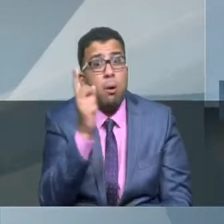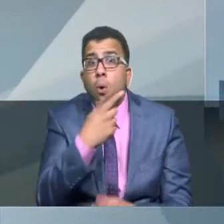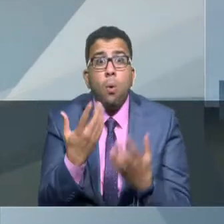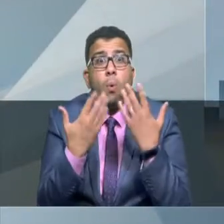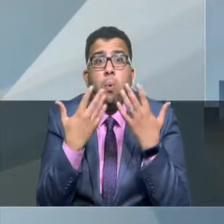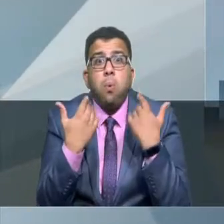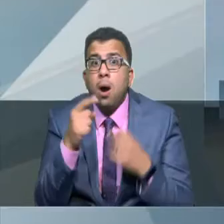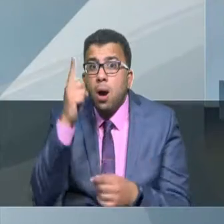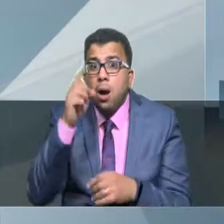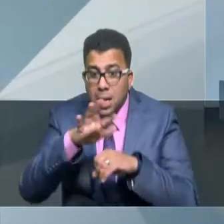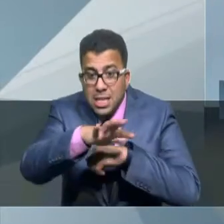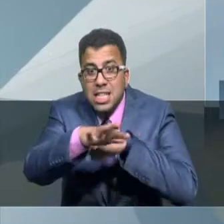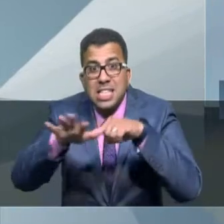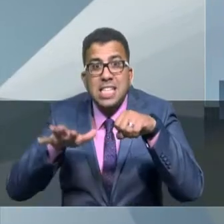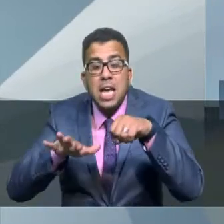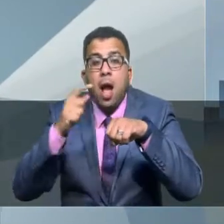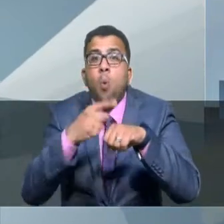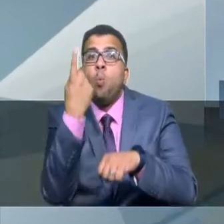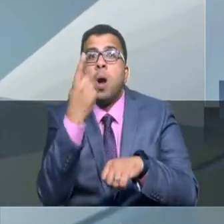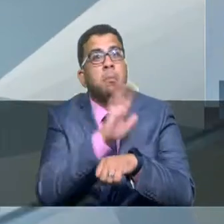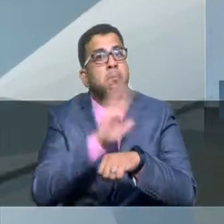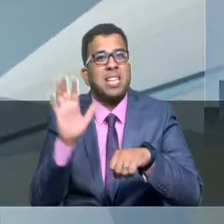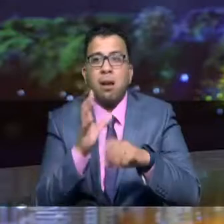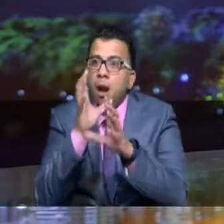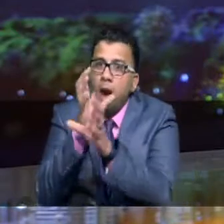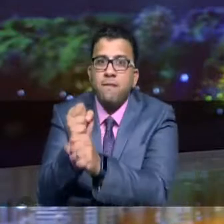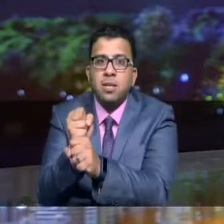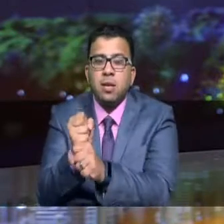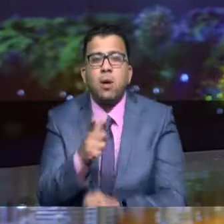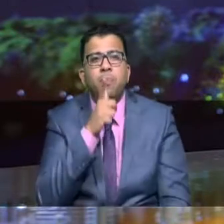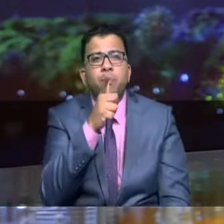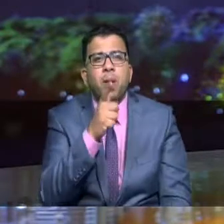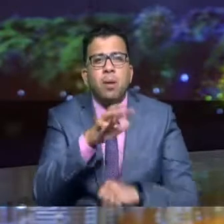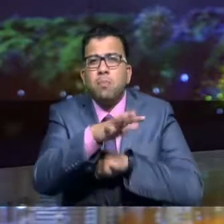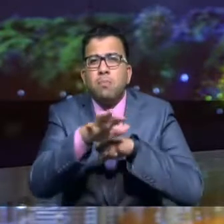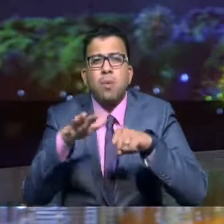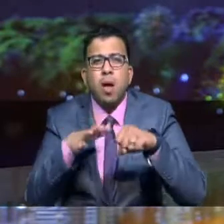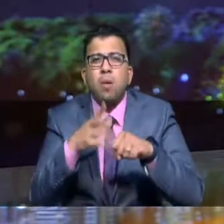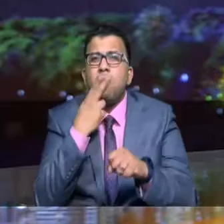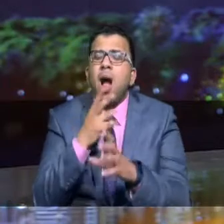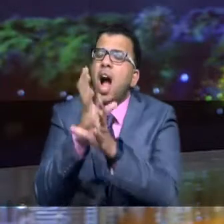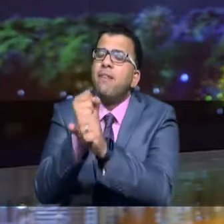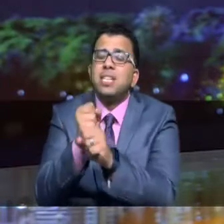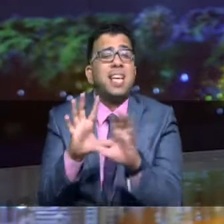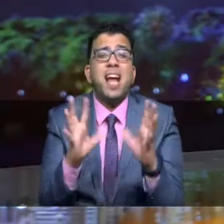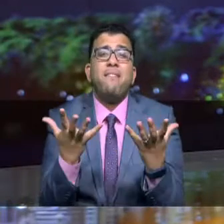بكثرة حوالي الجزيرة. نعم، ما هي أهم مكونات الجزيرة ودوركم في الحفاظ